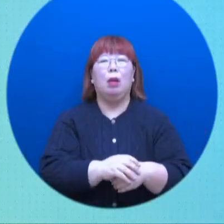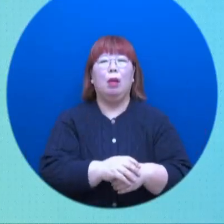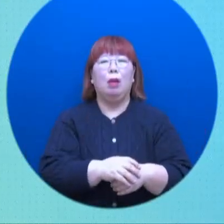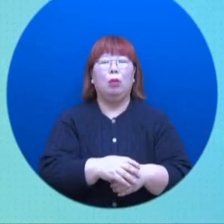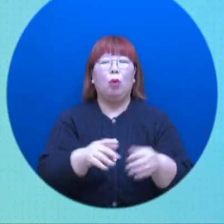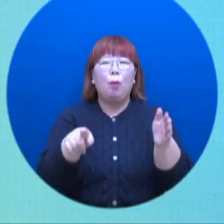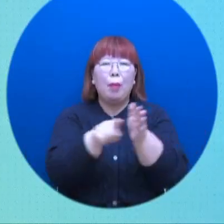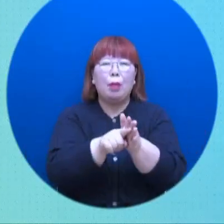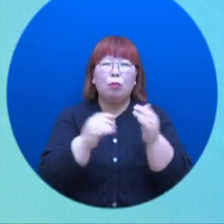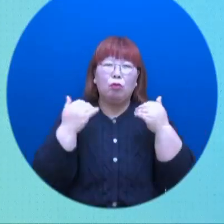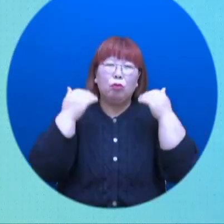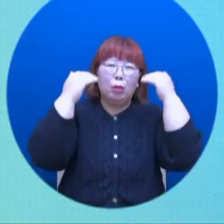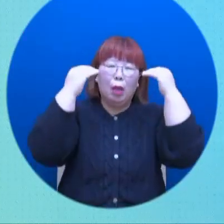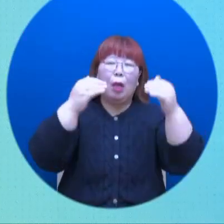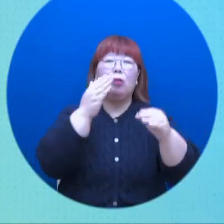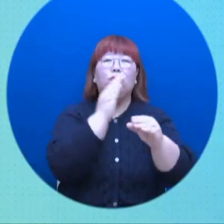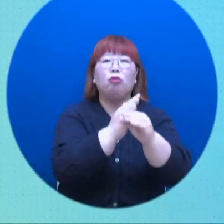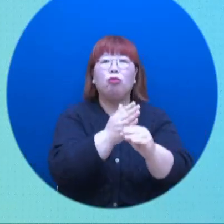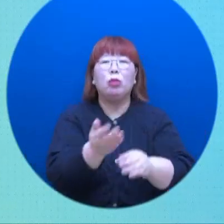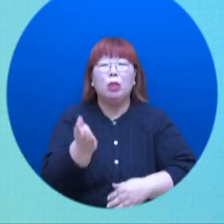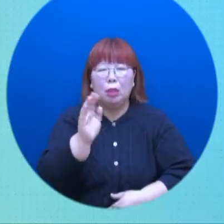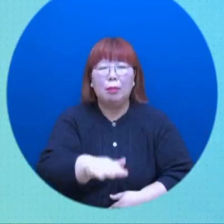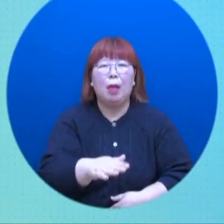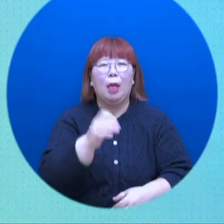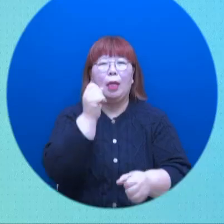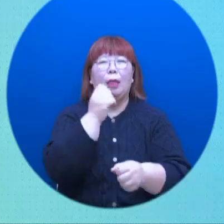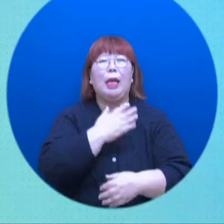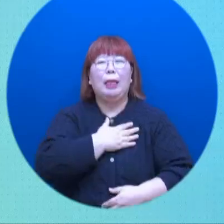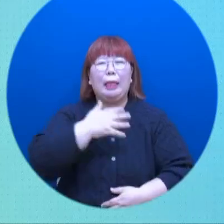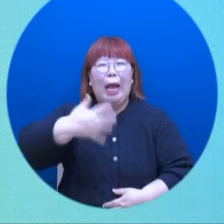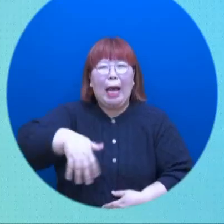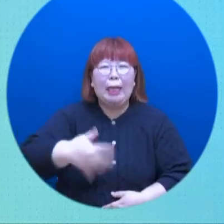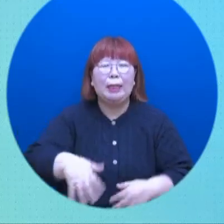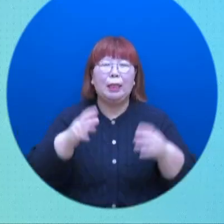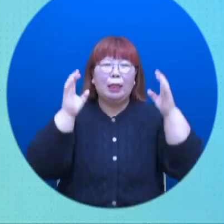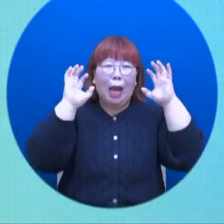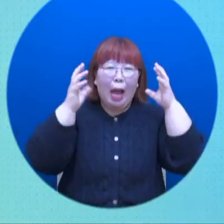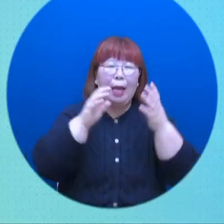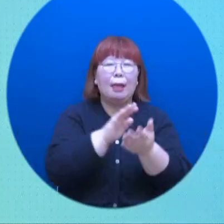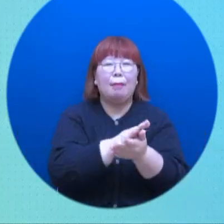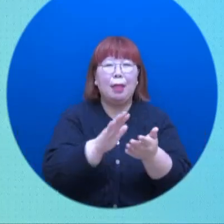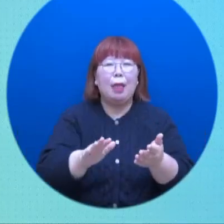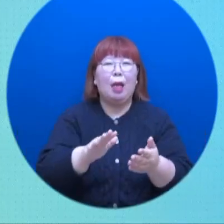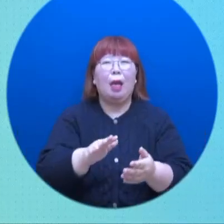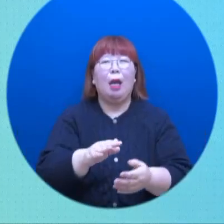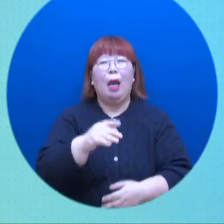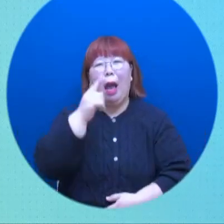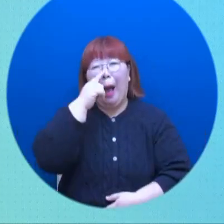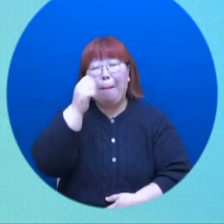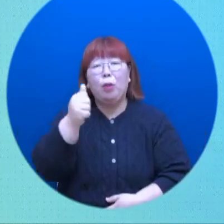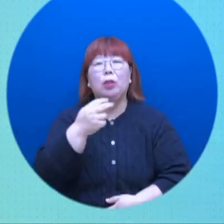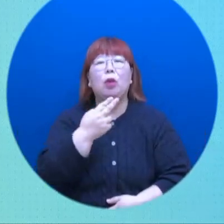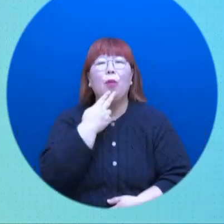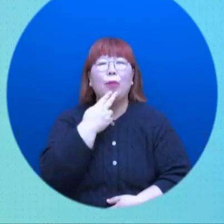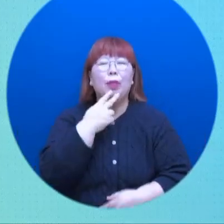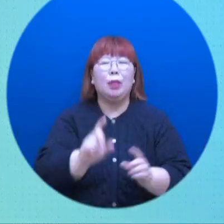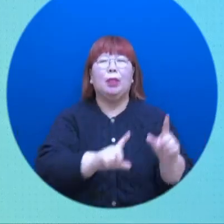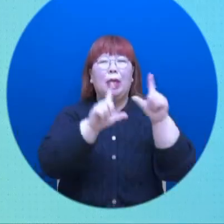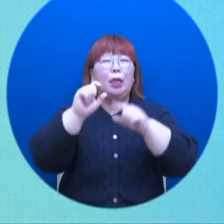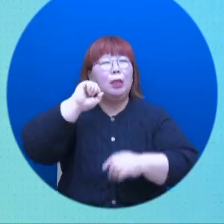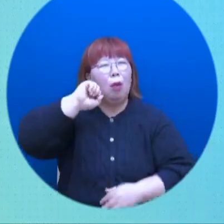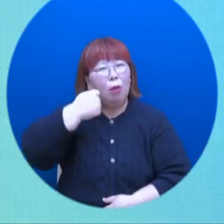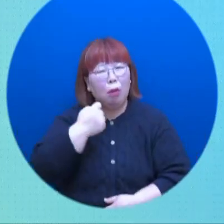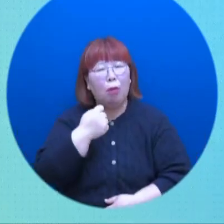아버지 앞에서 나는 어린 아이입니다. 한순간도 아버지 없이는 살 수 없고 하나님 없이는,